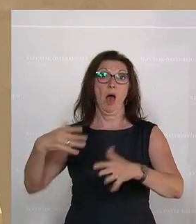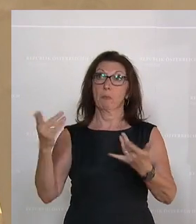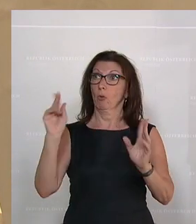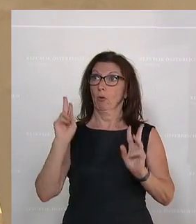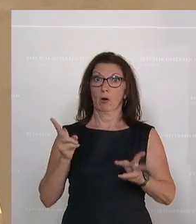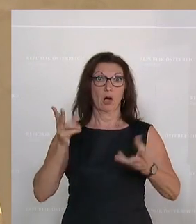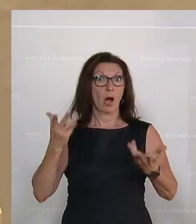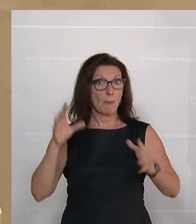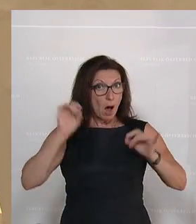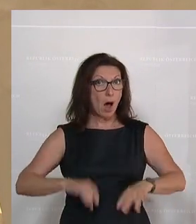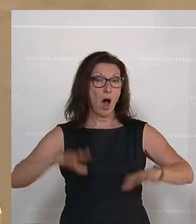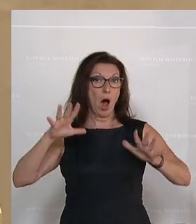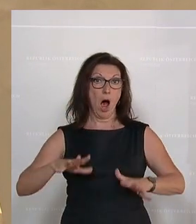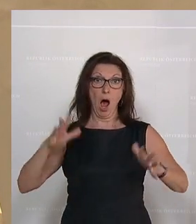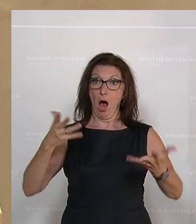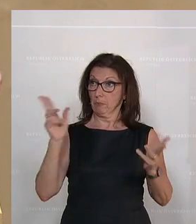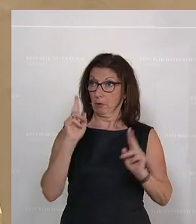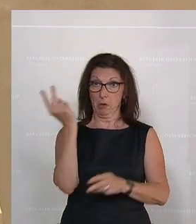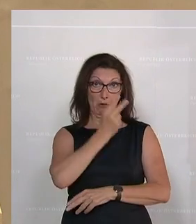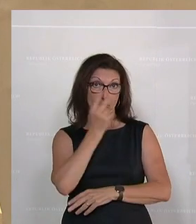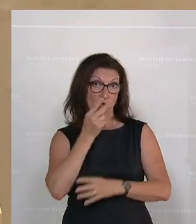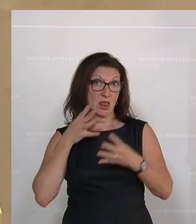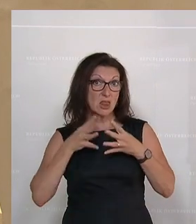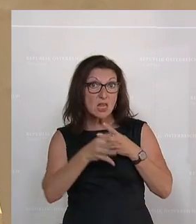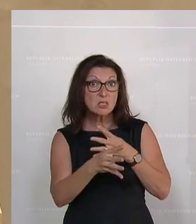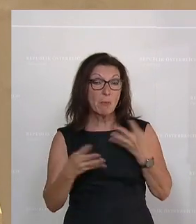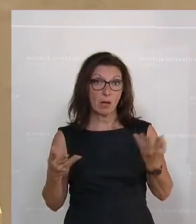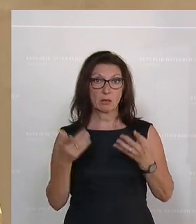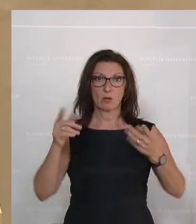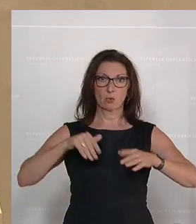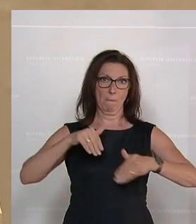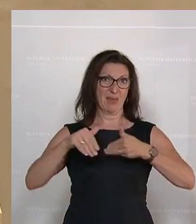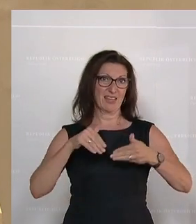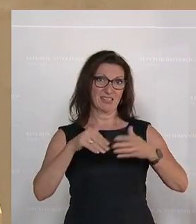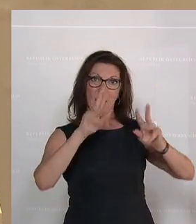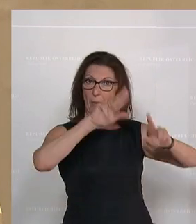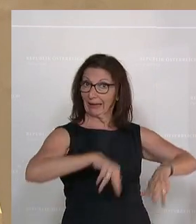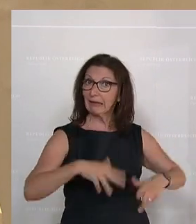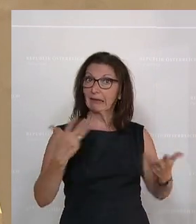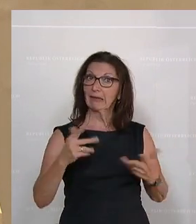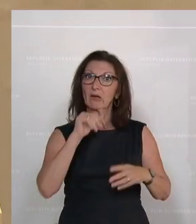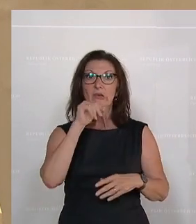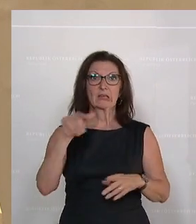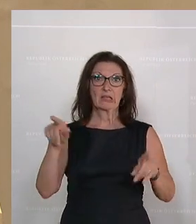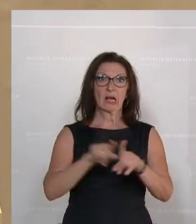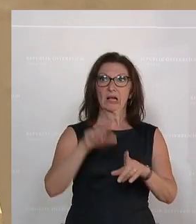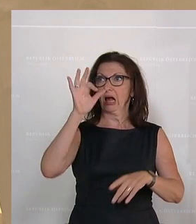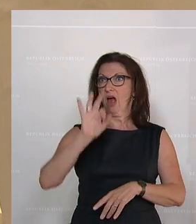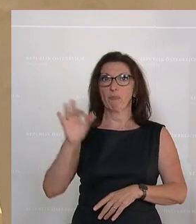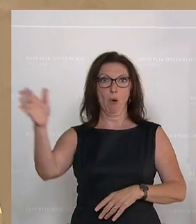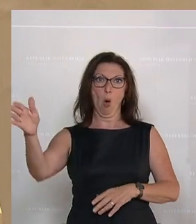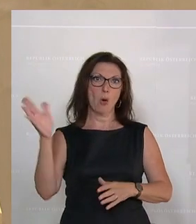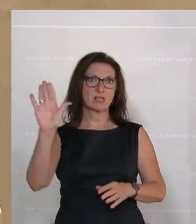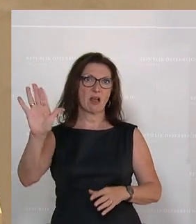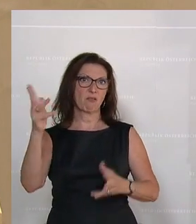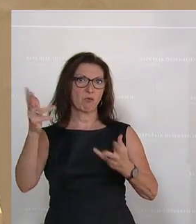war eben nachvollziehbar transparent so wie es sich eigentlich für ein ministerium gehört und nicht so wie es sich für die fpö gehört weil ich glaube